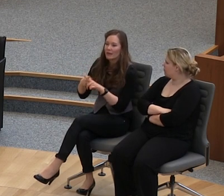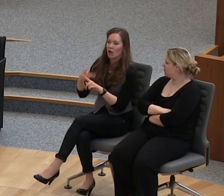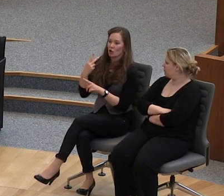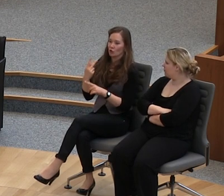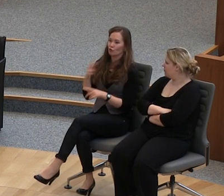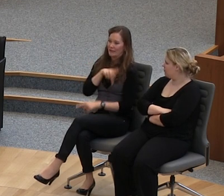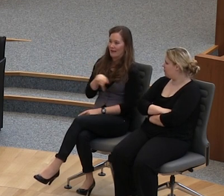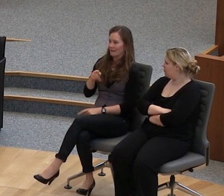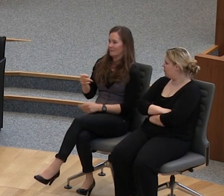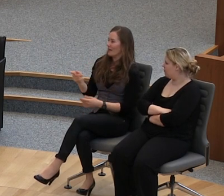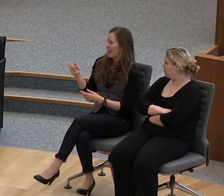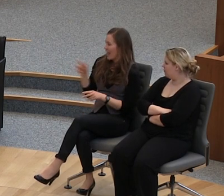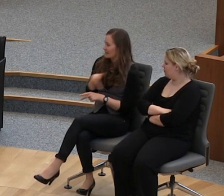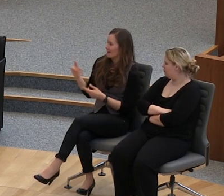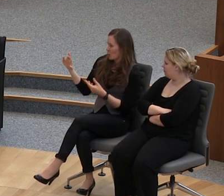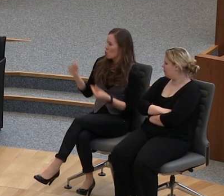Ganz herzlich willkommen.